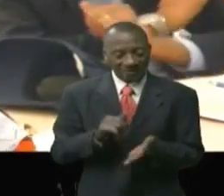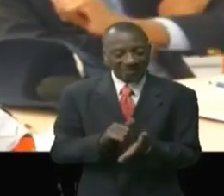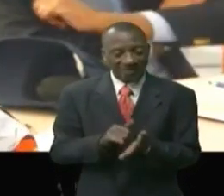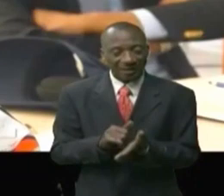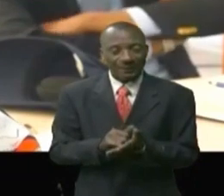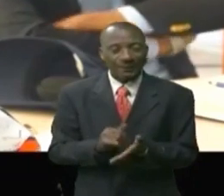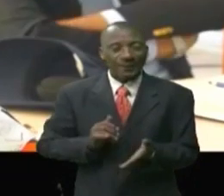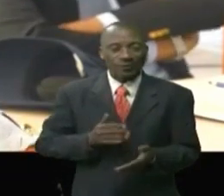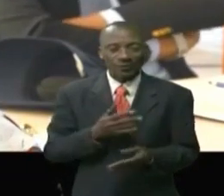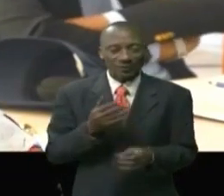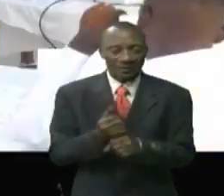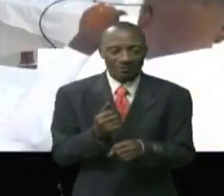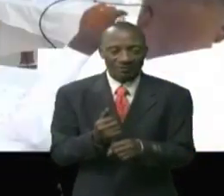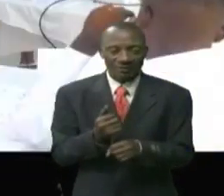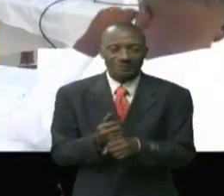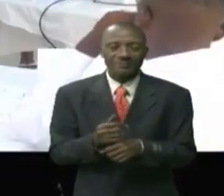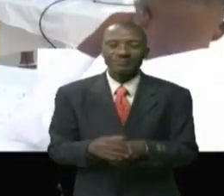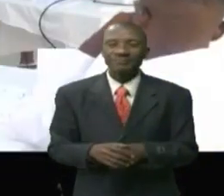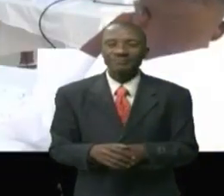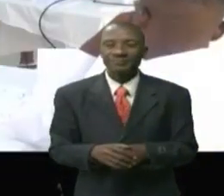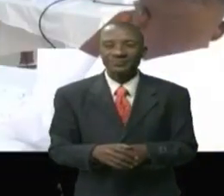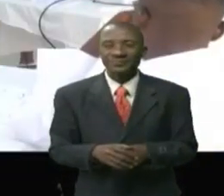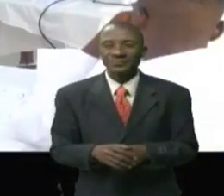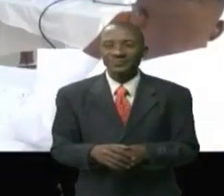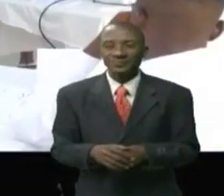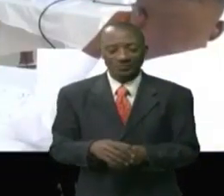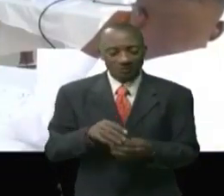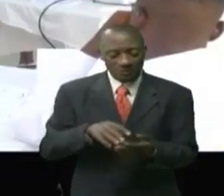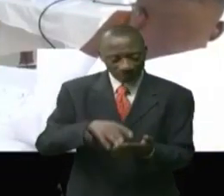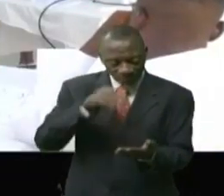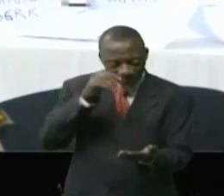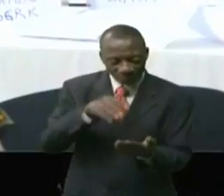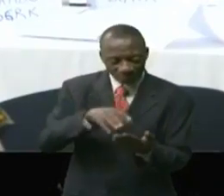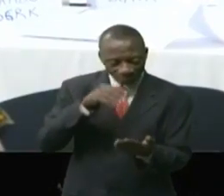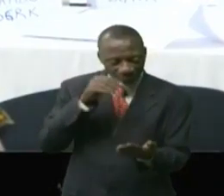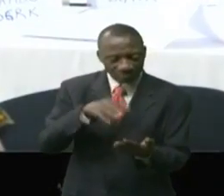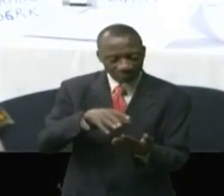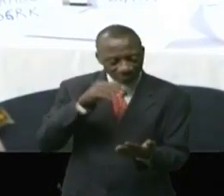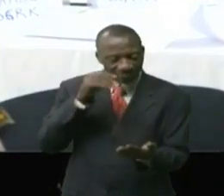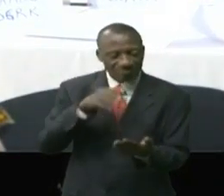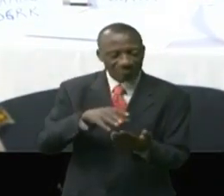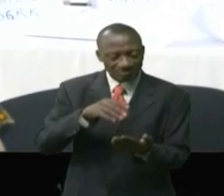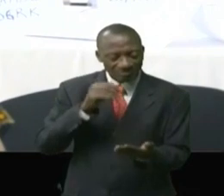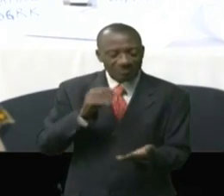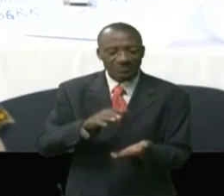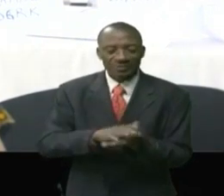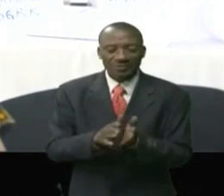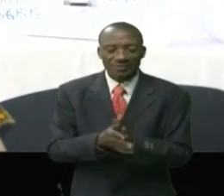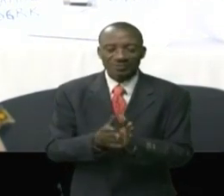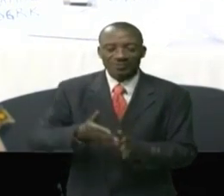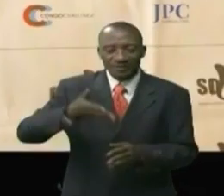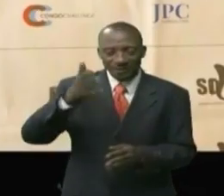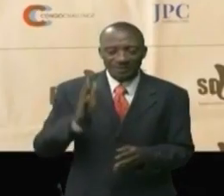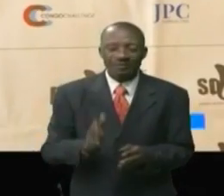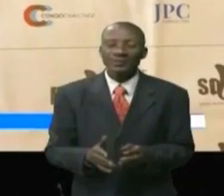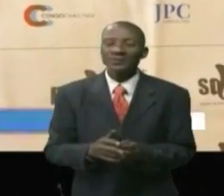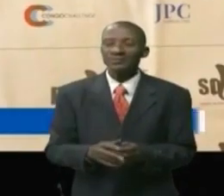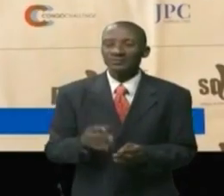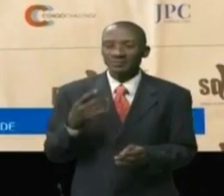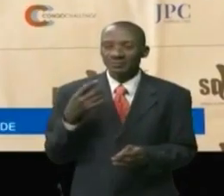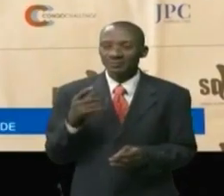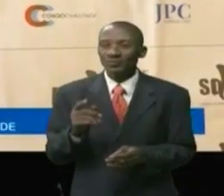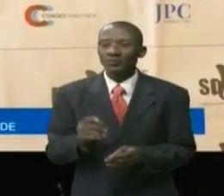s'agit non seulement de renforcer les capacités au niveau des compétences techniques mais aussi au niveau de l'écosystème des